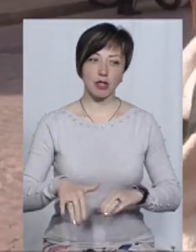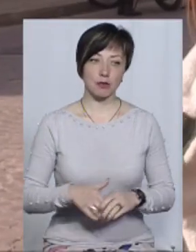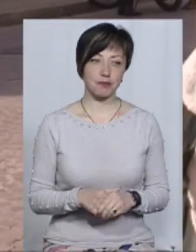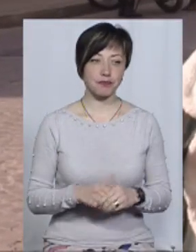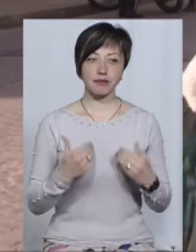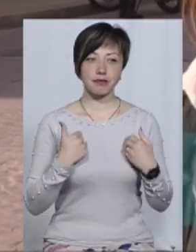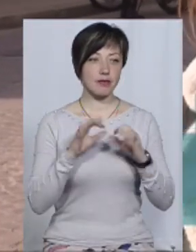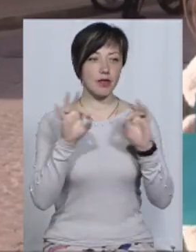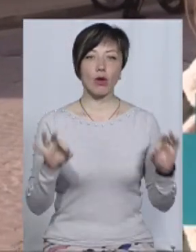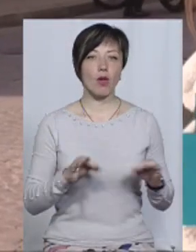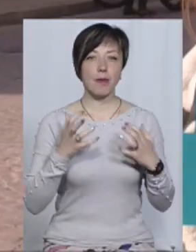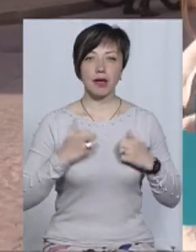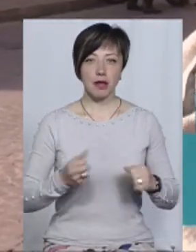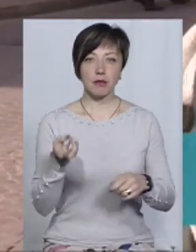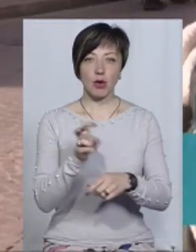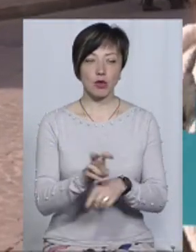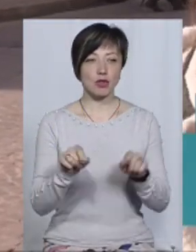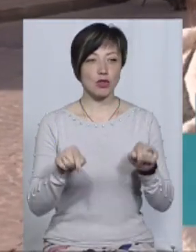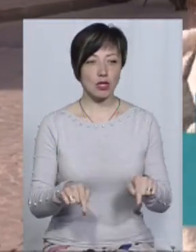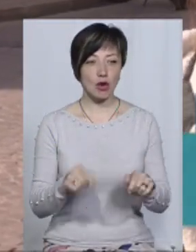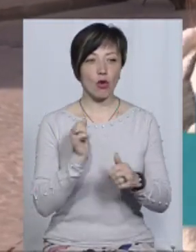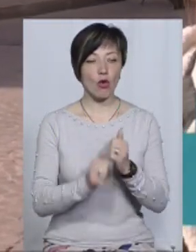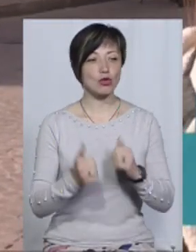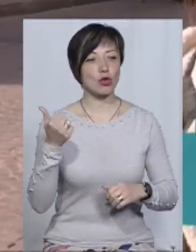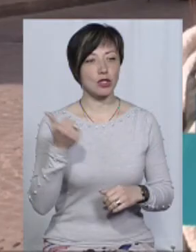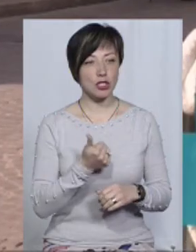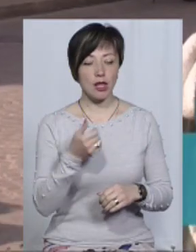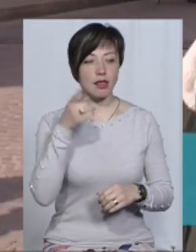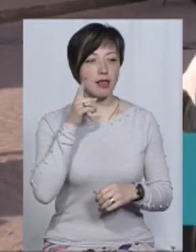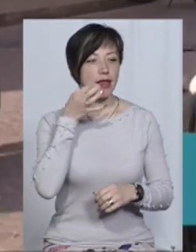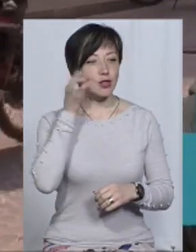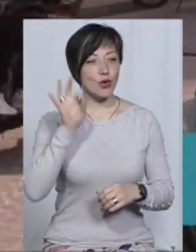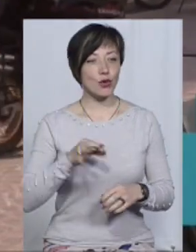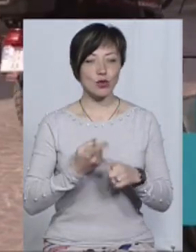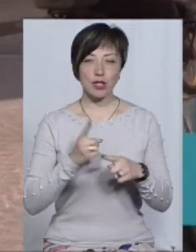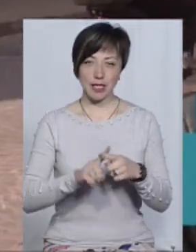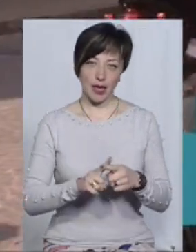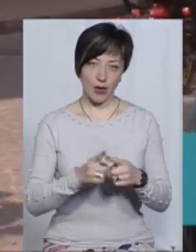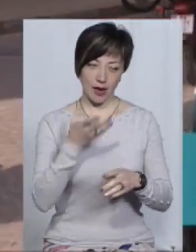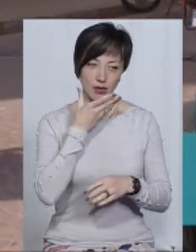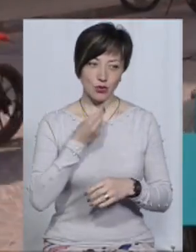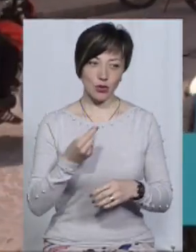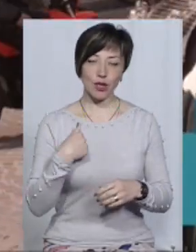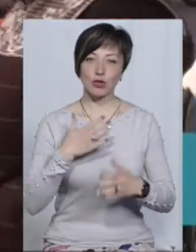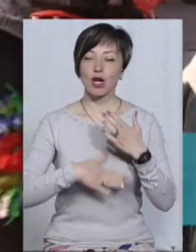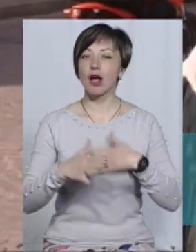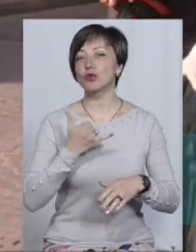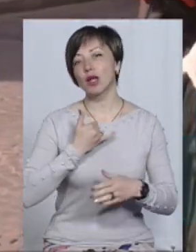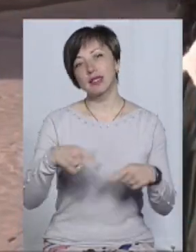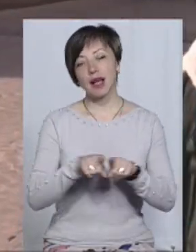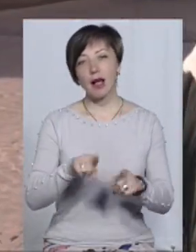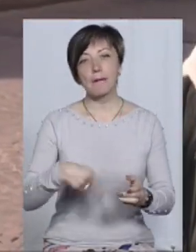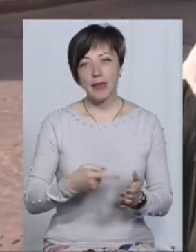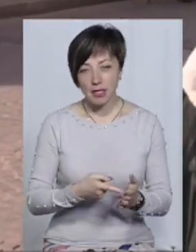Мені ніколи не набридає знову сюди приходити кожного тижня і насолоджуватись цією красою. І дуже рада, що в нас таке місто